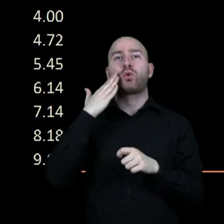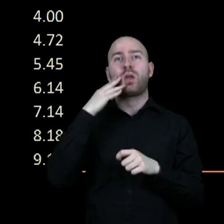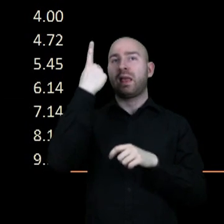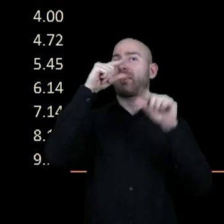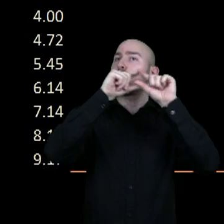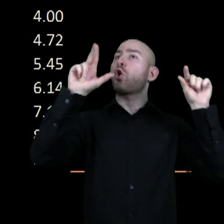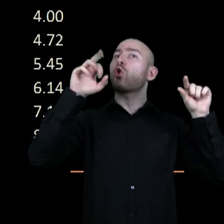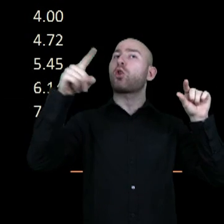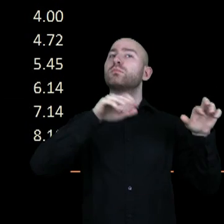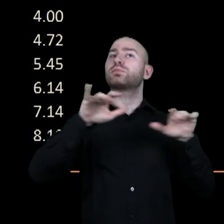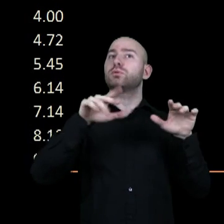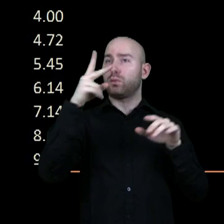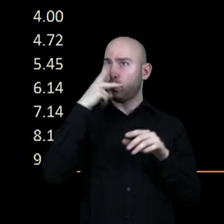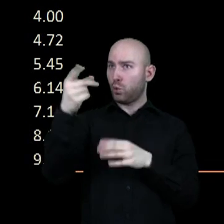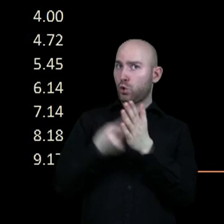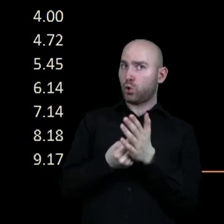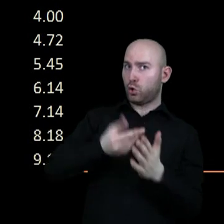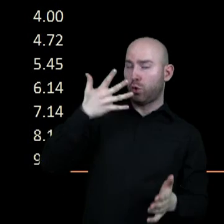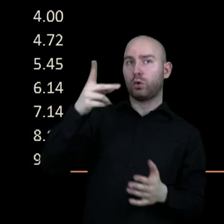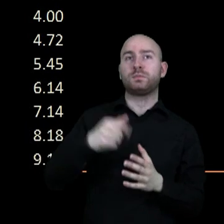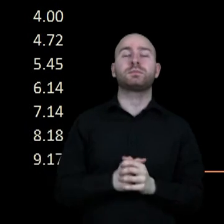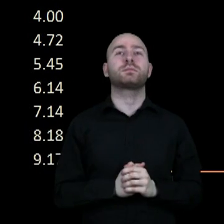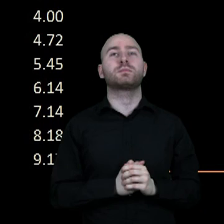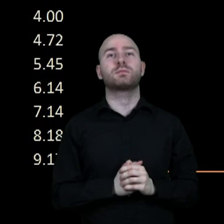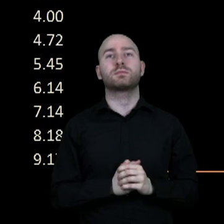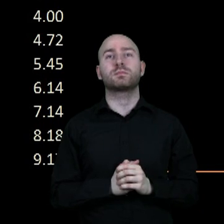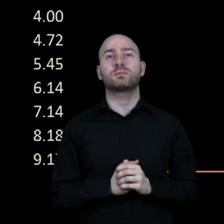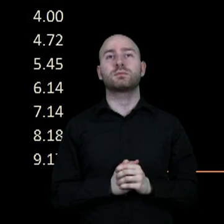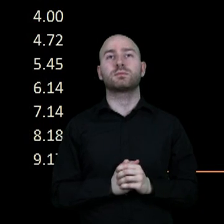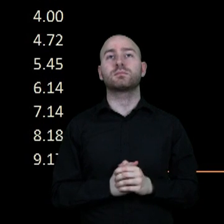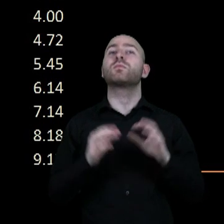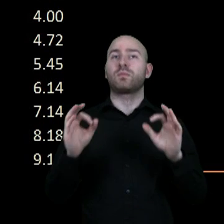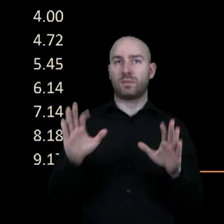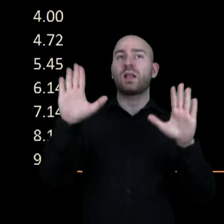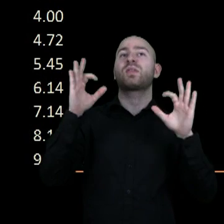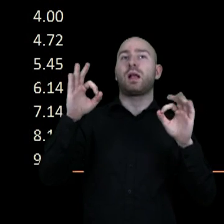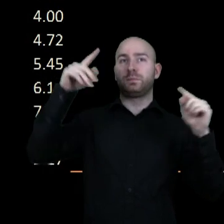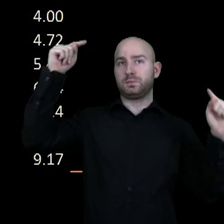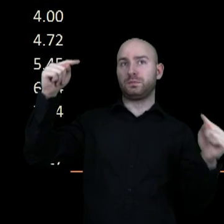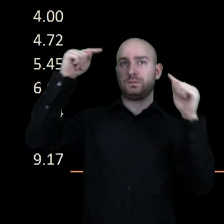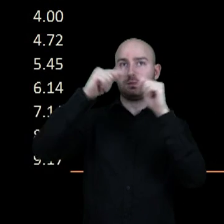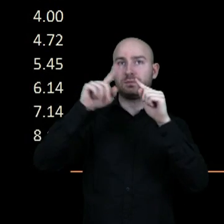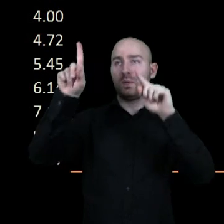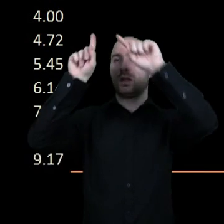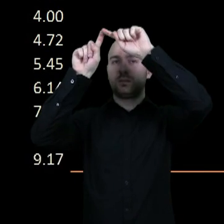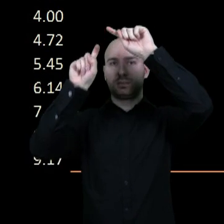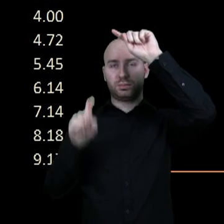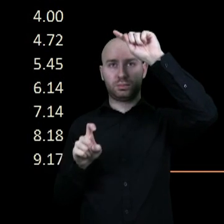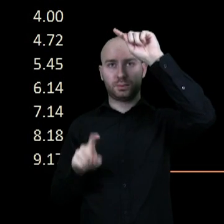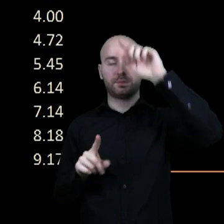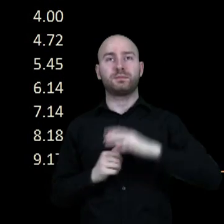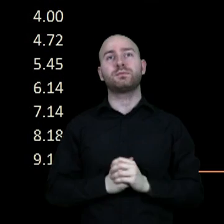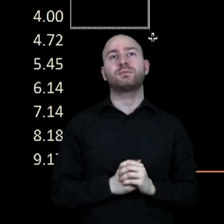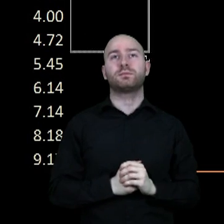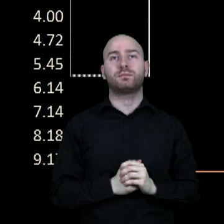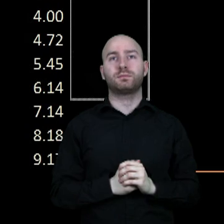kosztować 6 dolarów 25 centów. Koszty całkowite to po prostu suma tych dwóch pól. I teraz